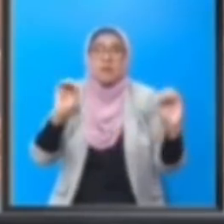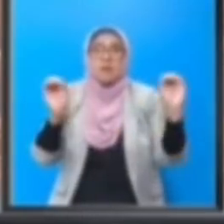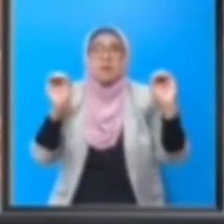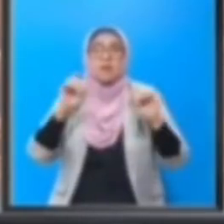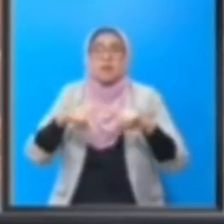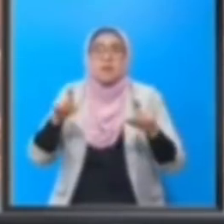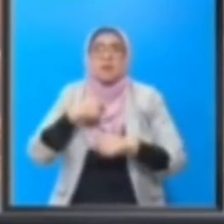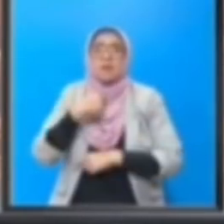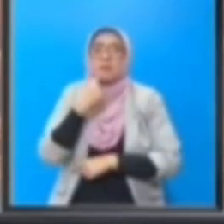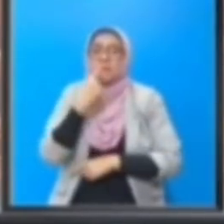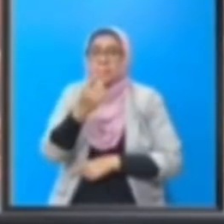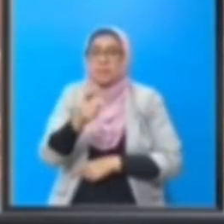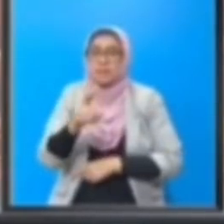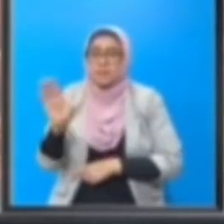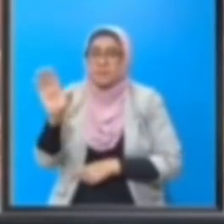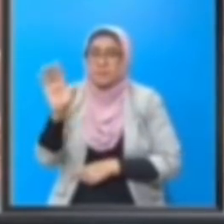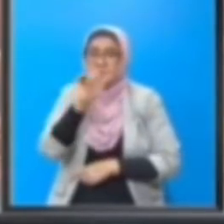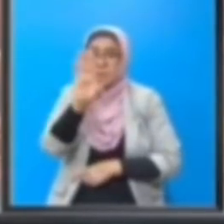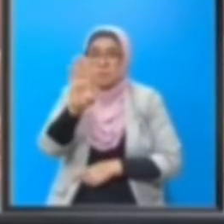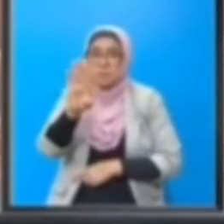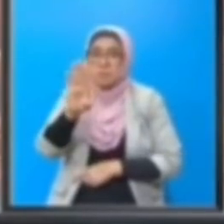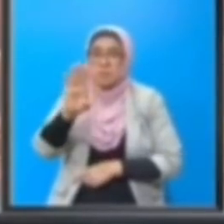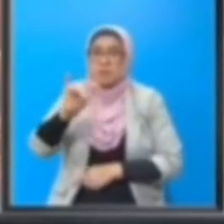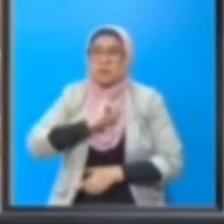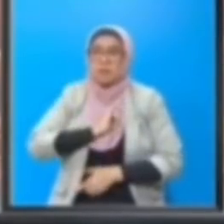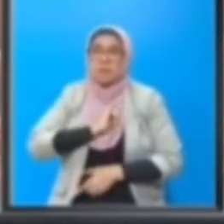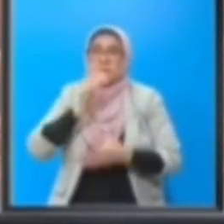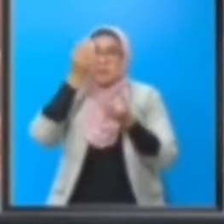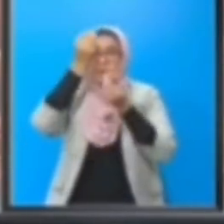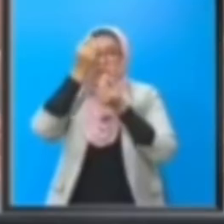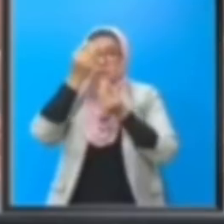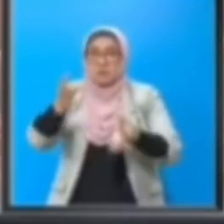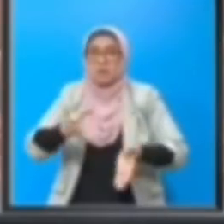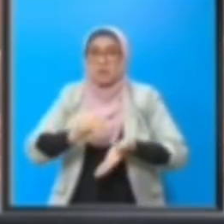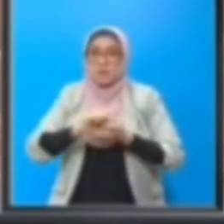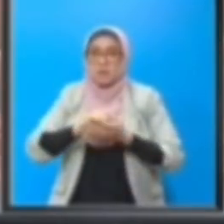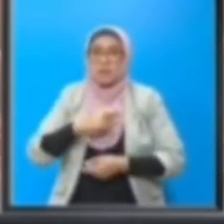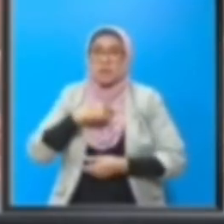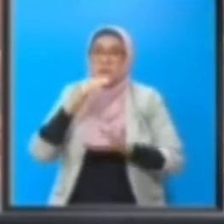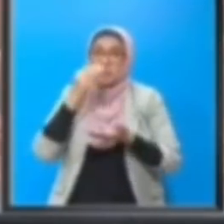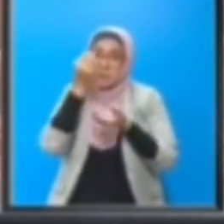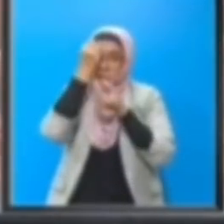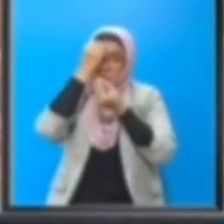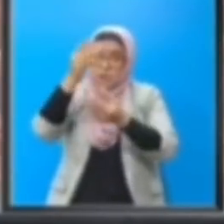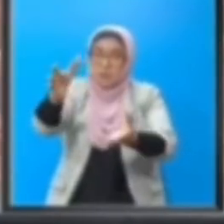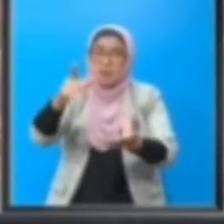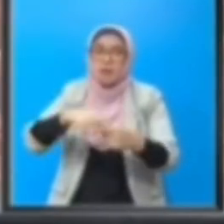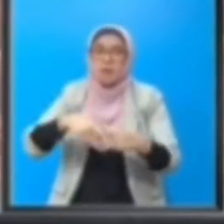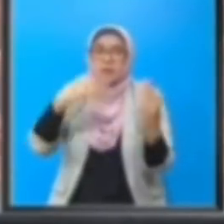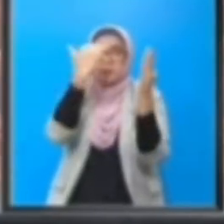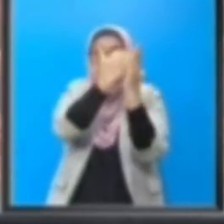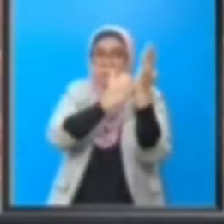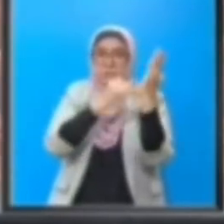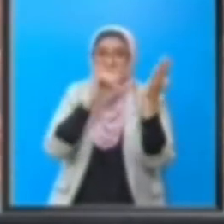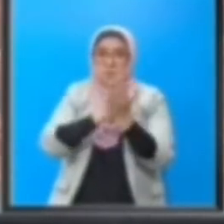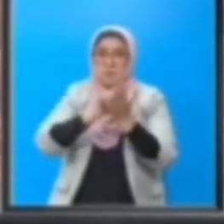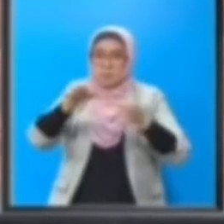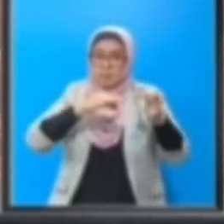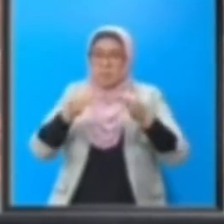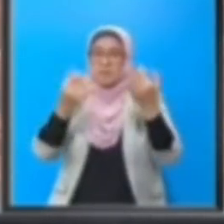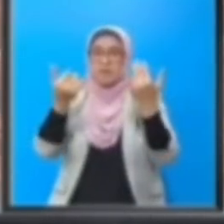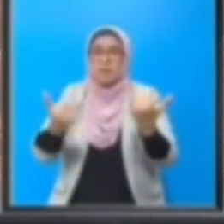Ahli Berhormat, saya telah berikan petua tadi dan saya ingin meneruskan. Sekarang saya jemput Yang